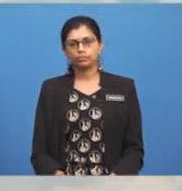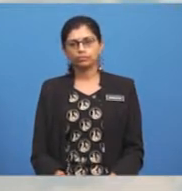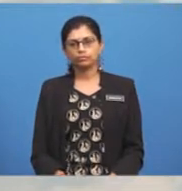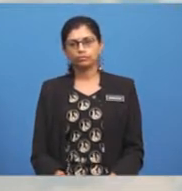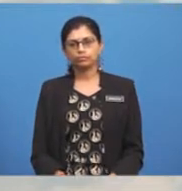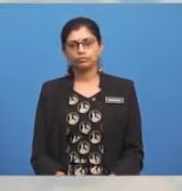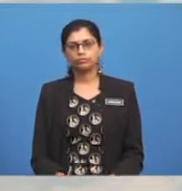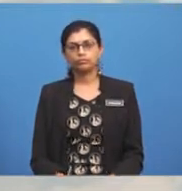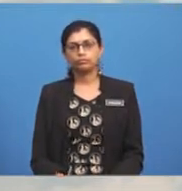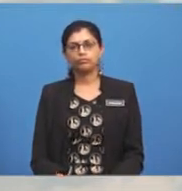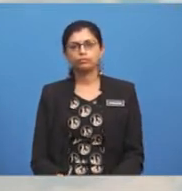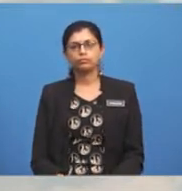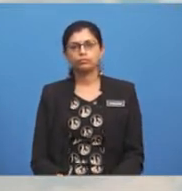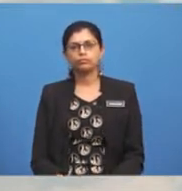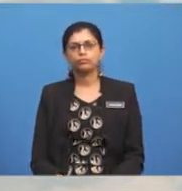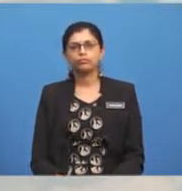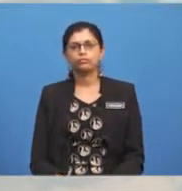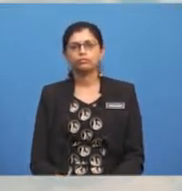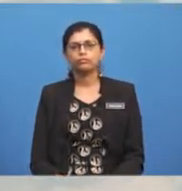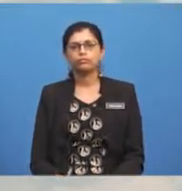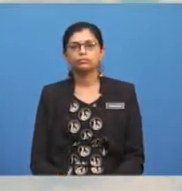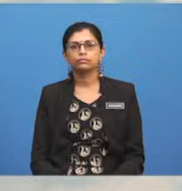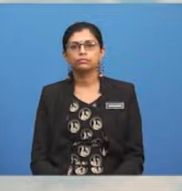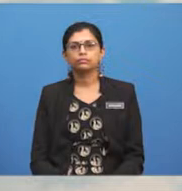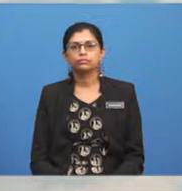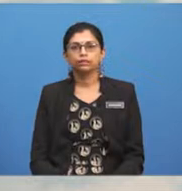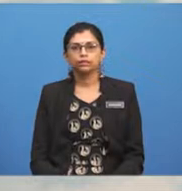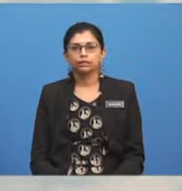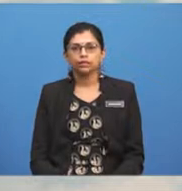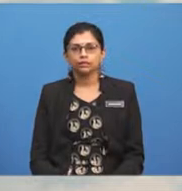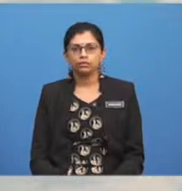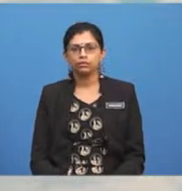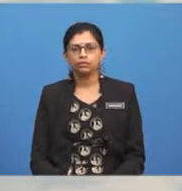R kuasa 3 dibahagikan